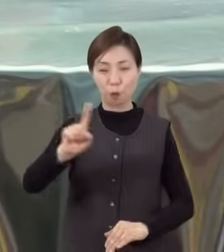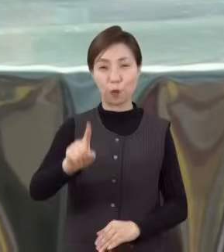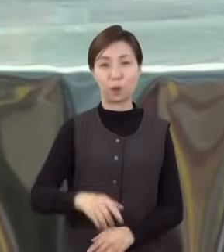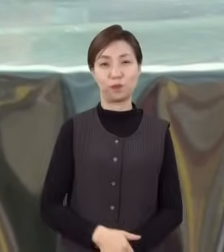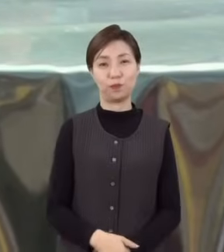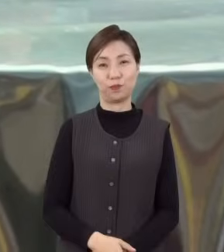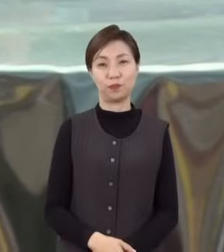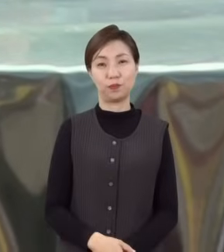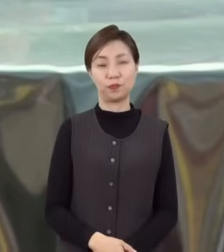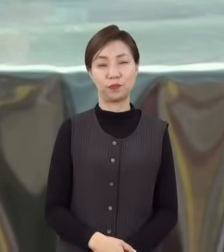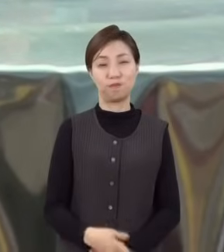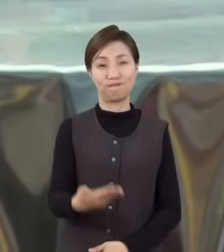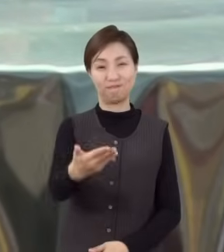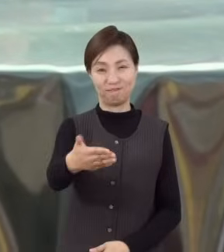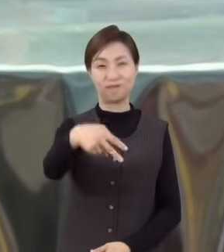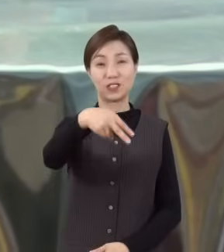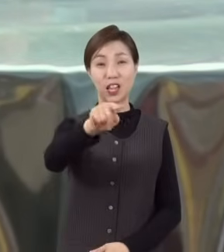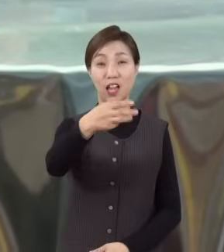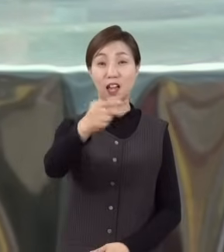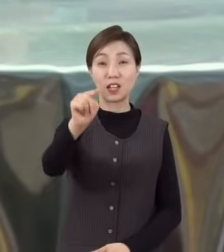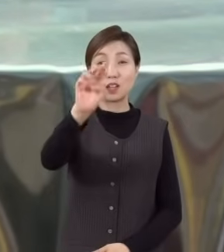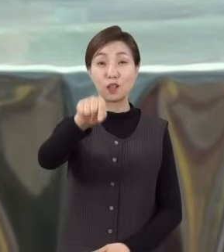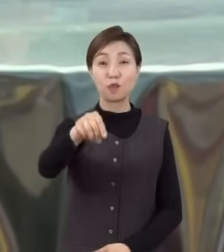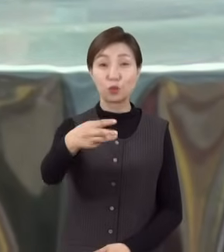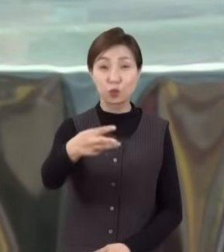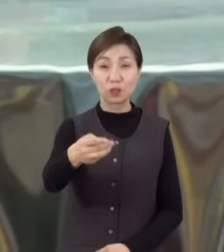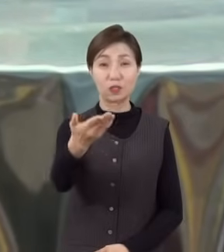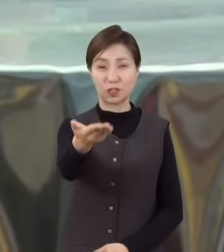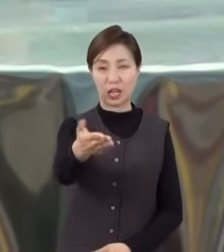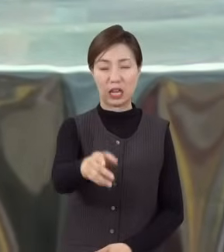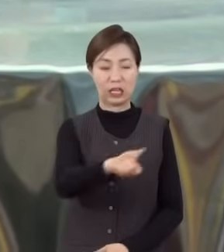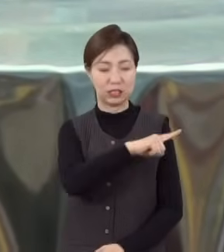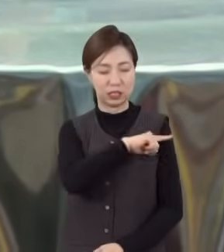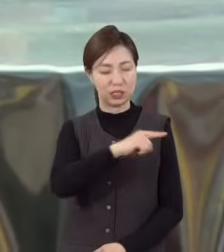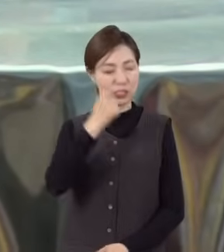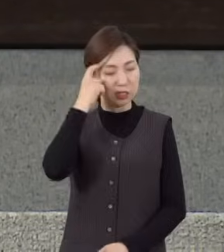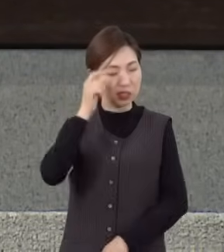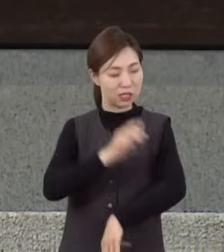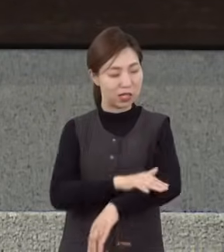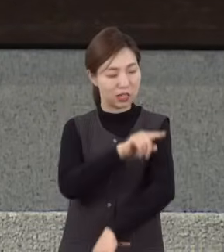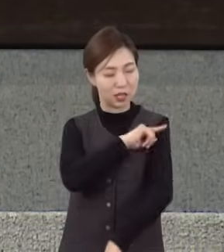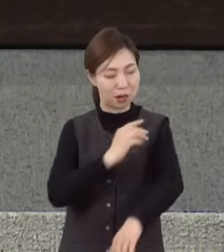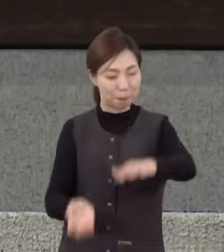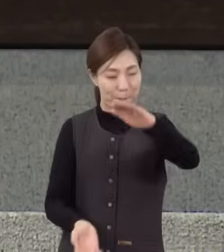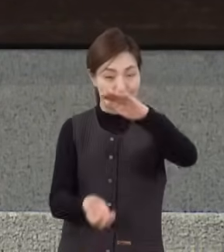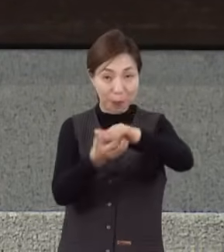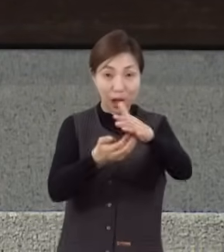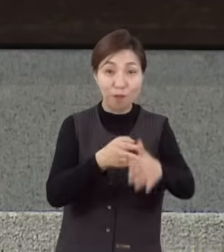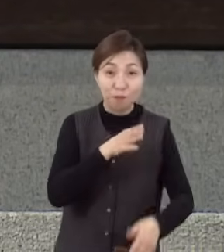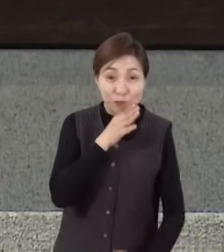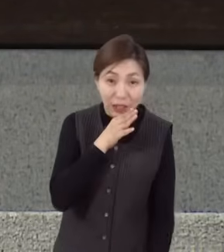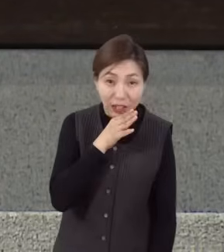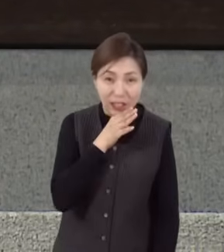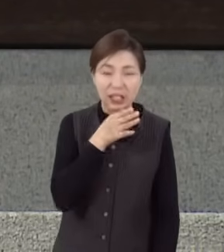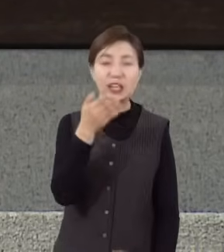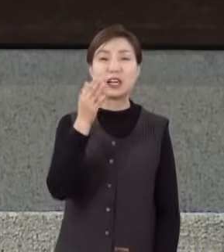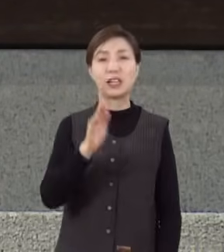사리불이여, 지혜의 제일이라고 불리우는 사리불조차도 저